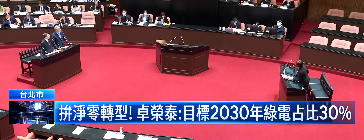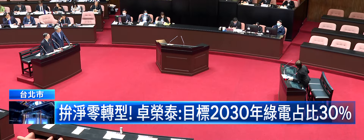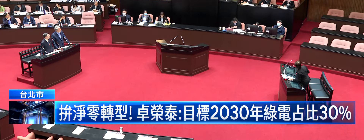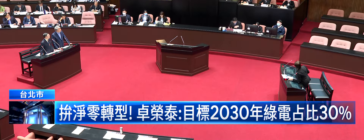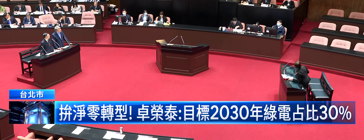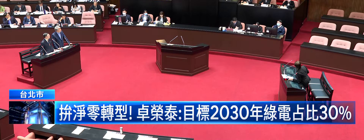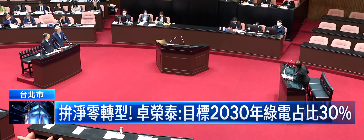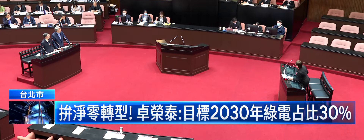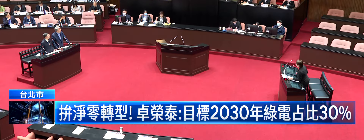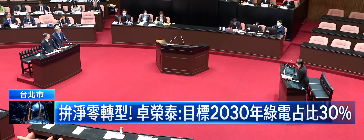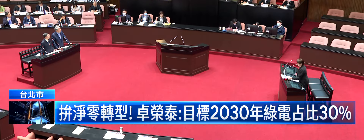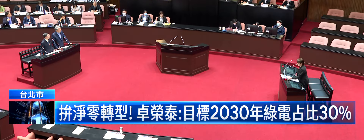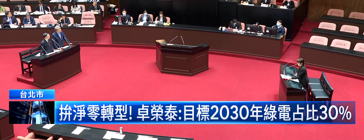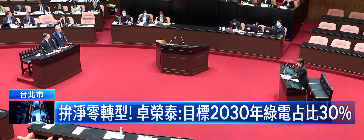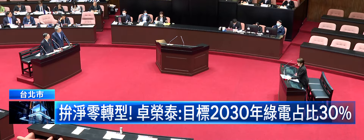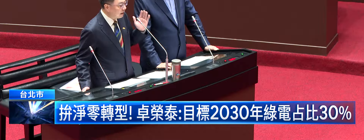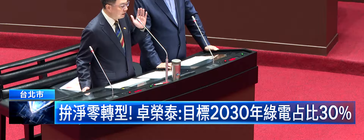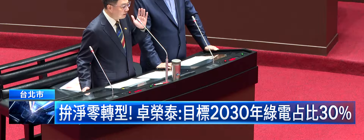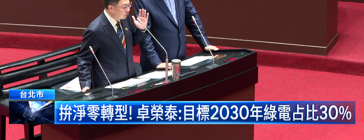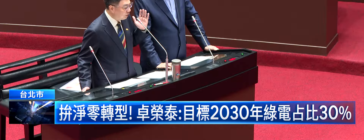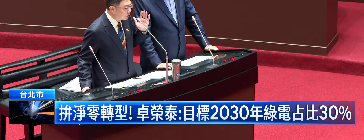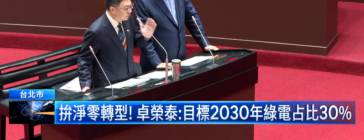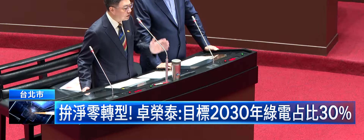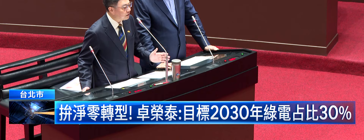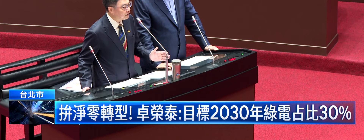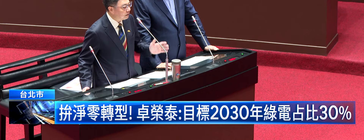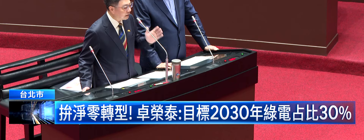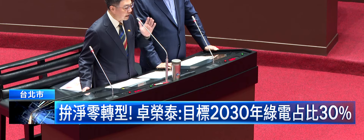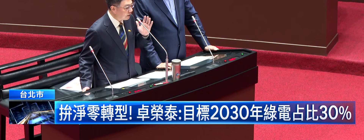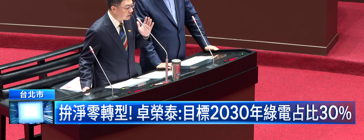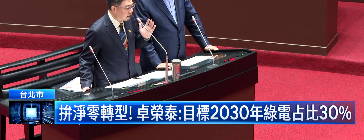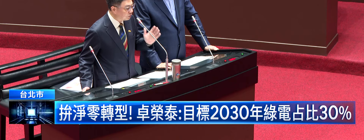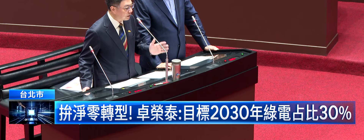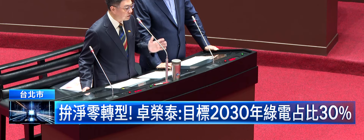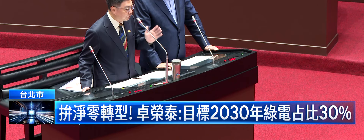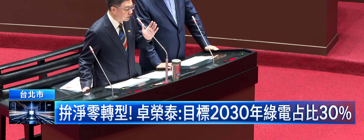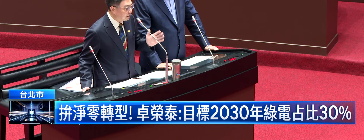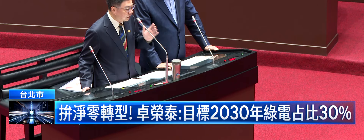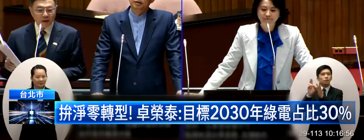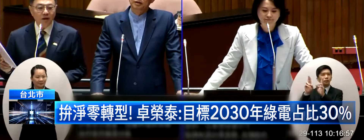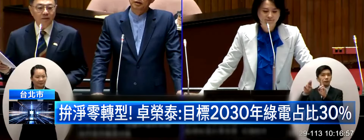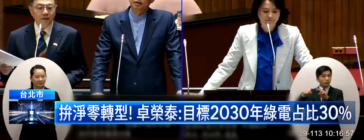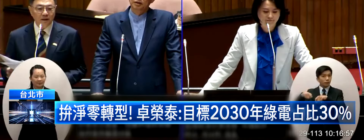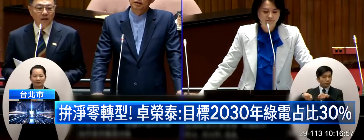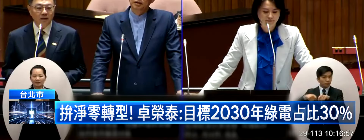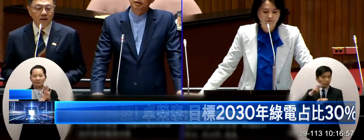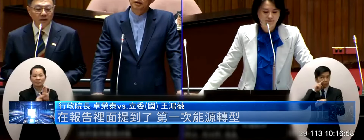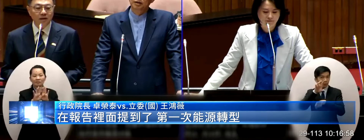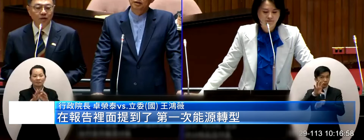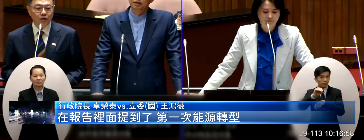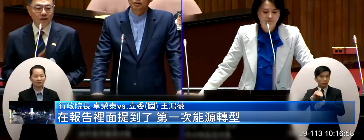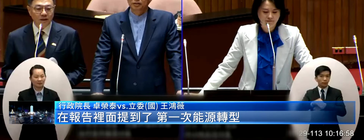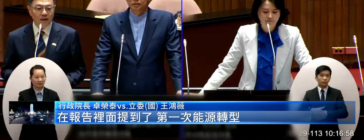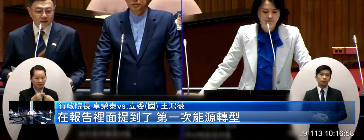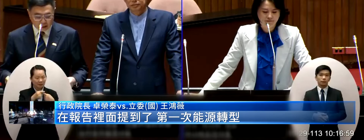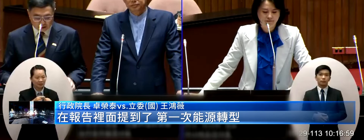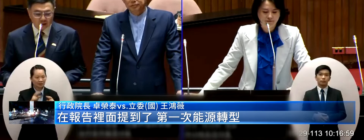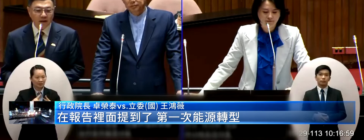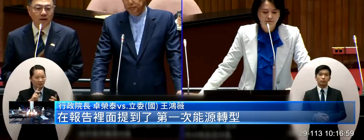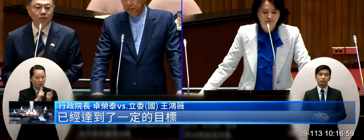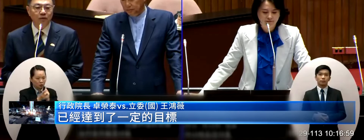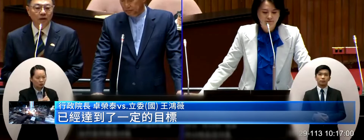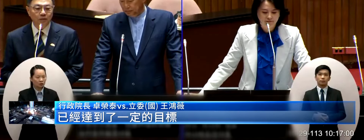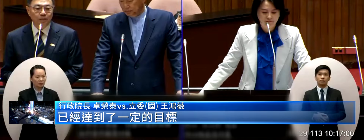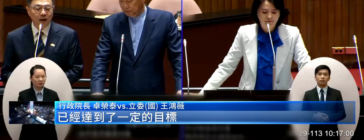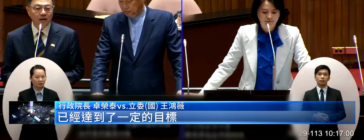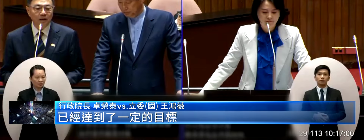源达16.3%，目标2030年绿电配比达到30%。 在报告里面提到了，第一次能源转型已经达到了